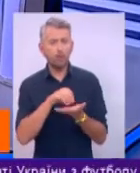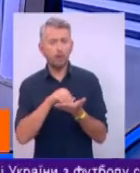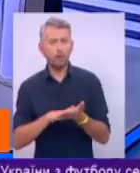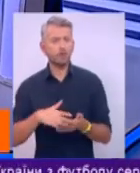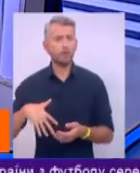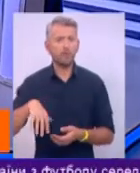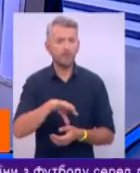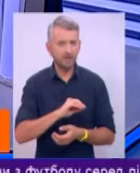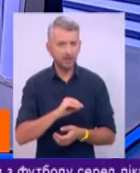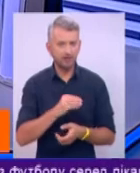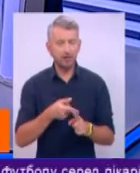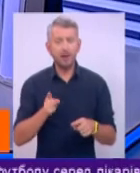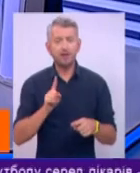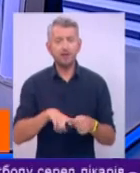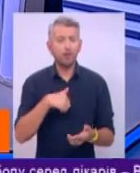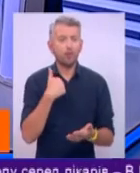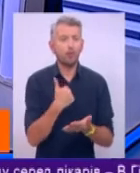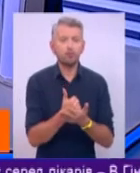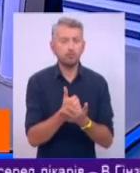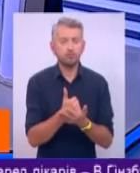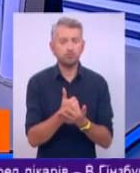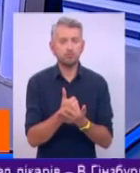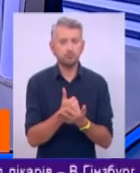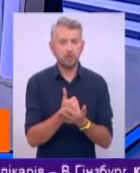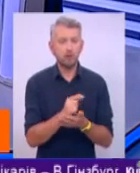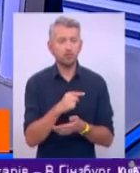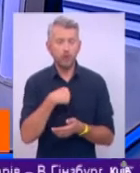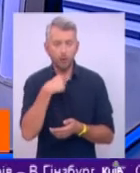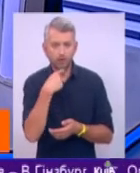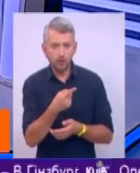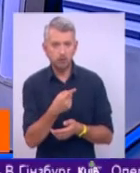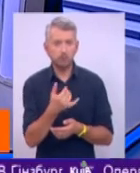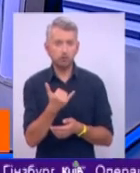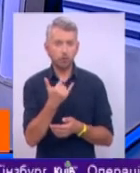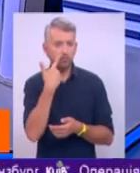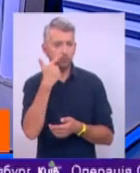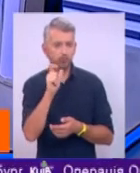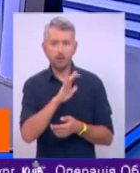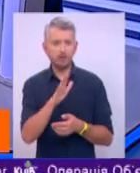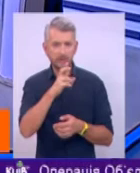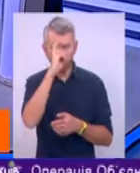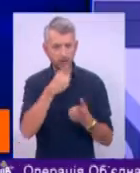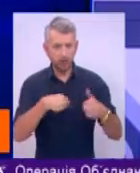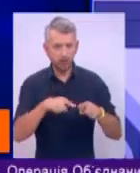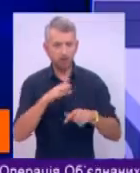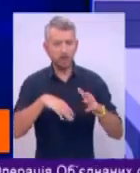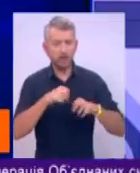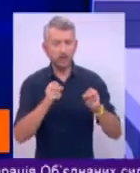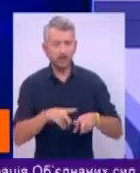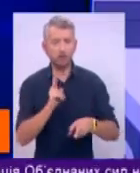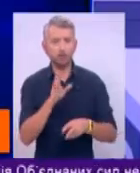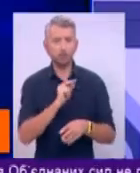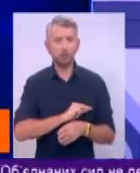всіх. Це головним чином, те, що я говорила, на сьогодні це головним чином не державні організації, фахівців, які